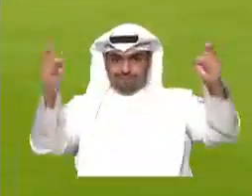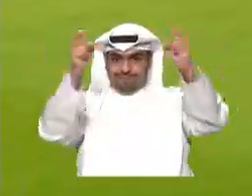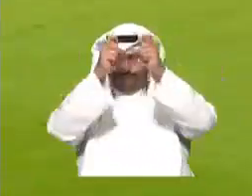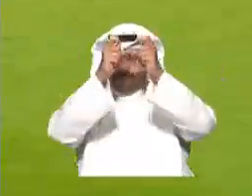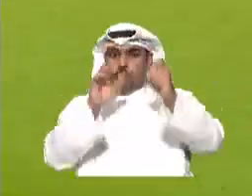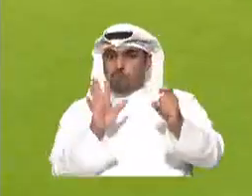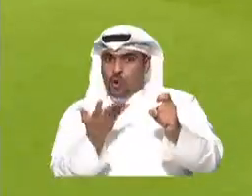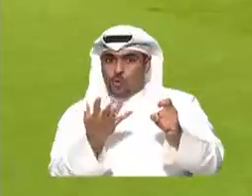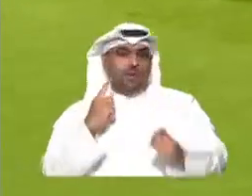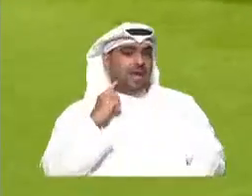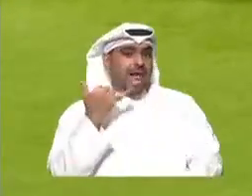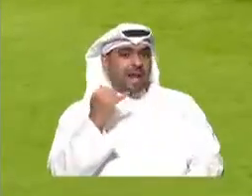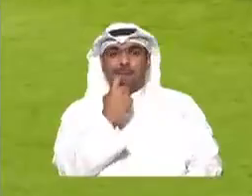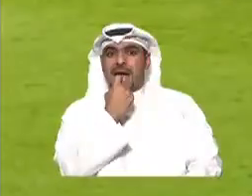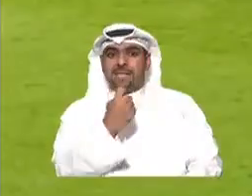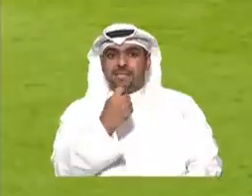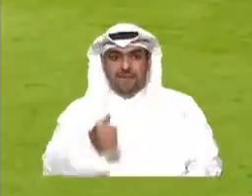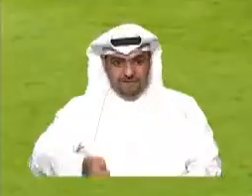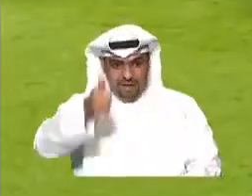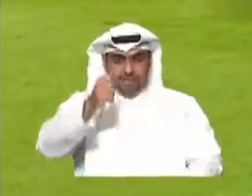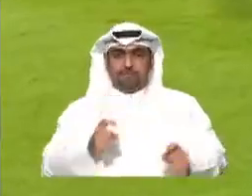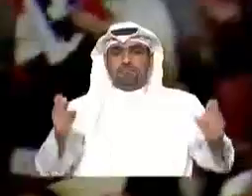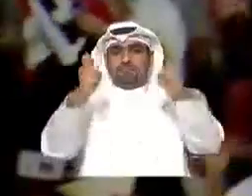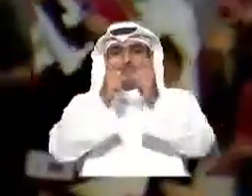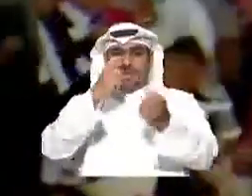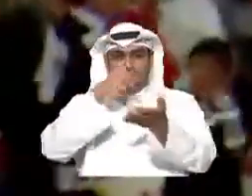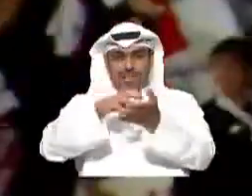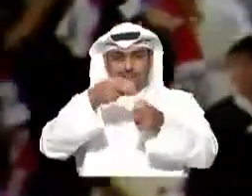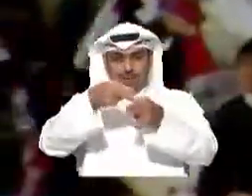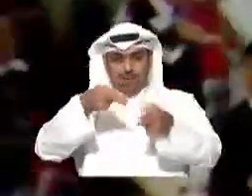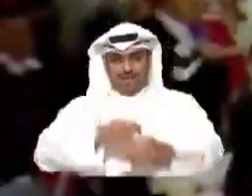المنتظرة. عادل النجي لتلفزيون دولة الكويت.